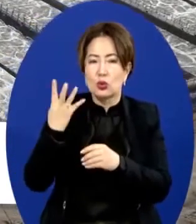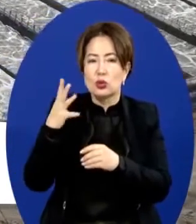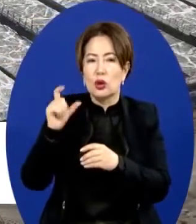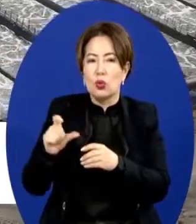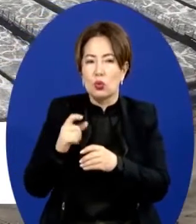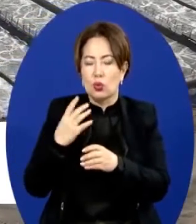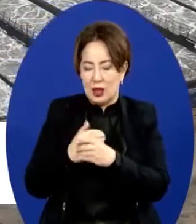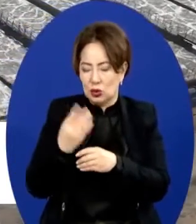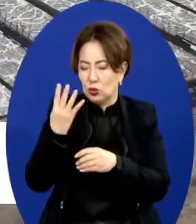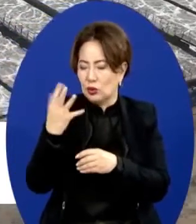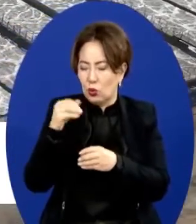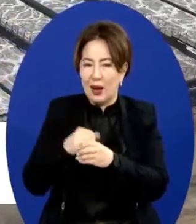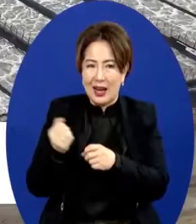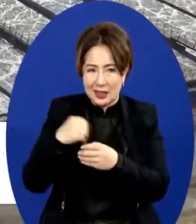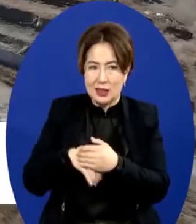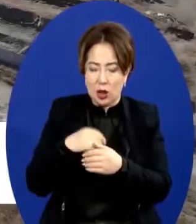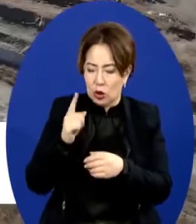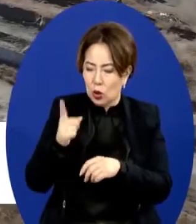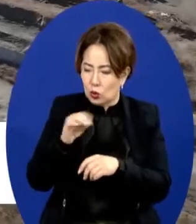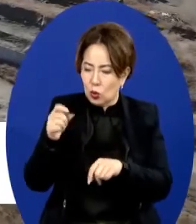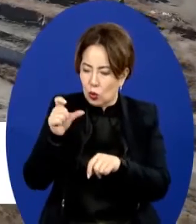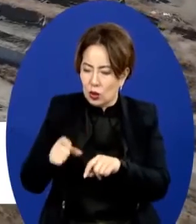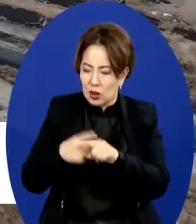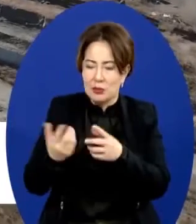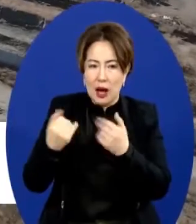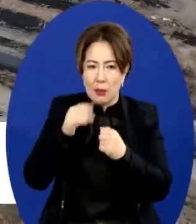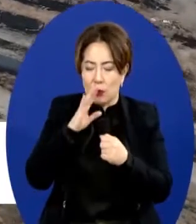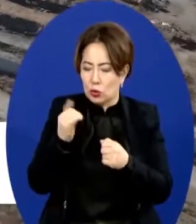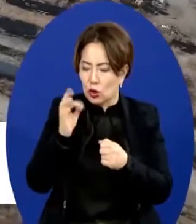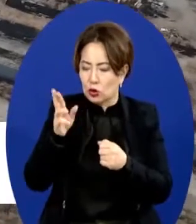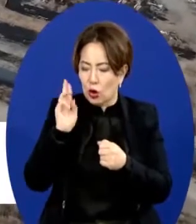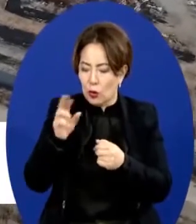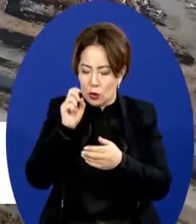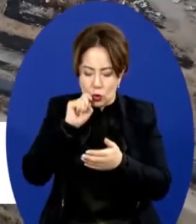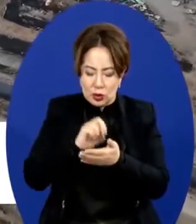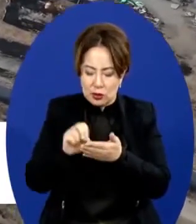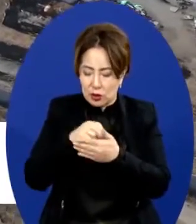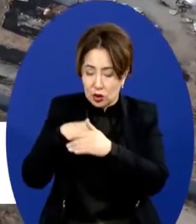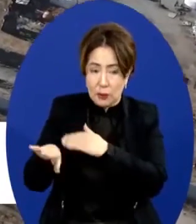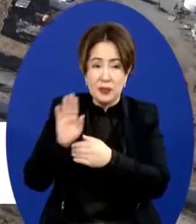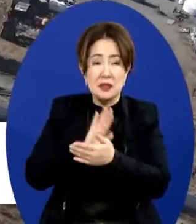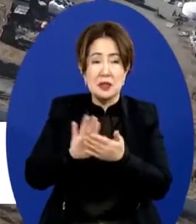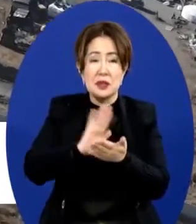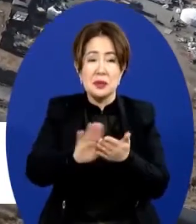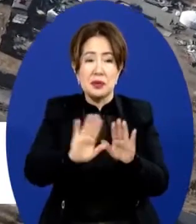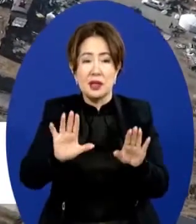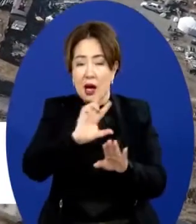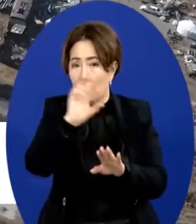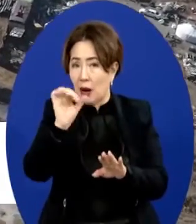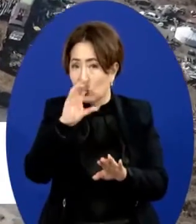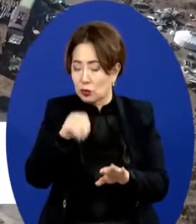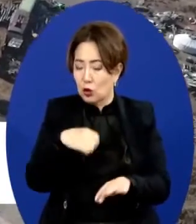ажилтан ажиллана. Одоогоор 100 гаруй ажилтныг нэмж оруулж ирэхээр улсын онцгой комисс хүсэлтээ гаргажээ. Шин цэвэрлэх байгууламжийг 2023 он